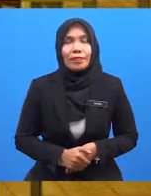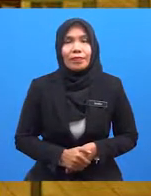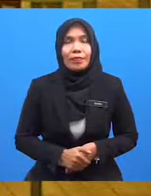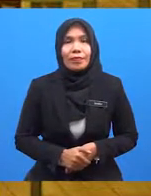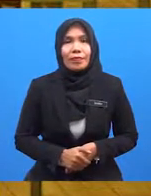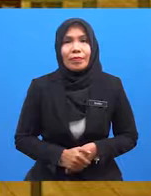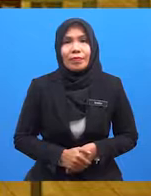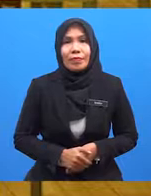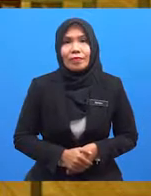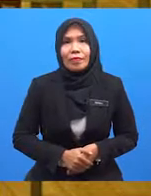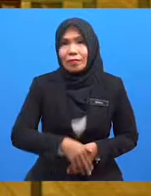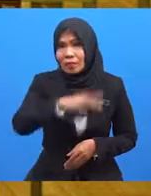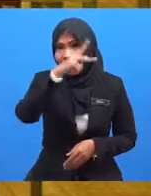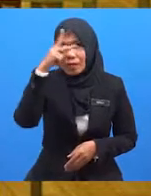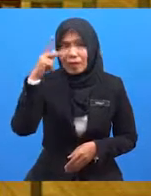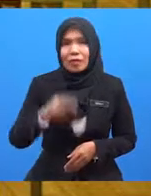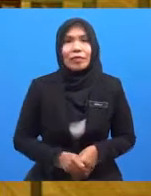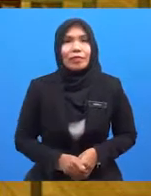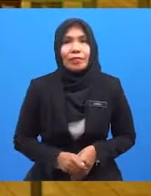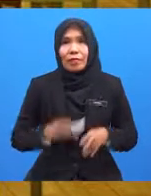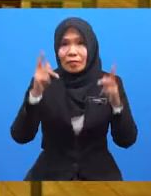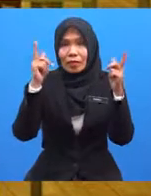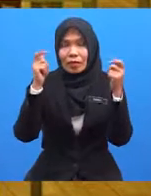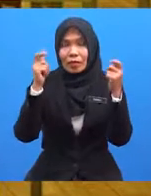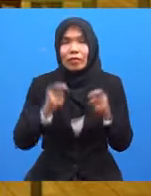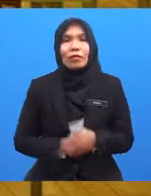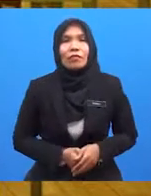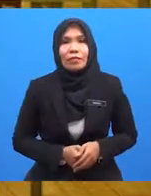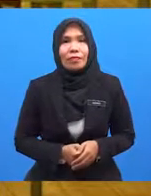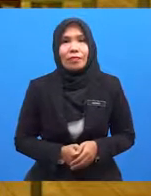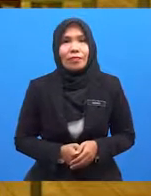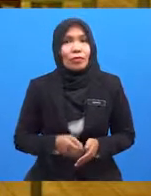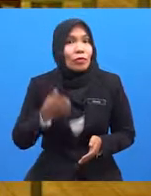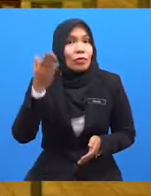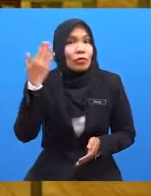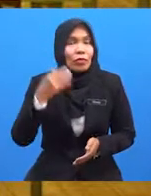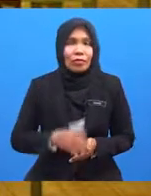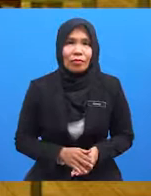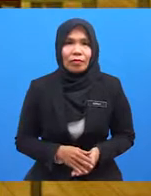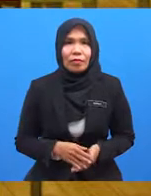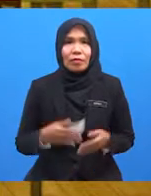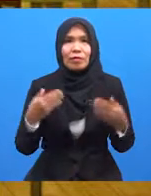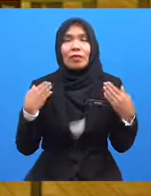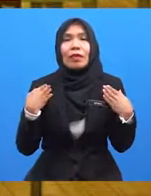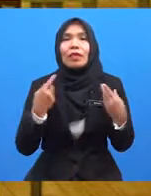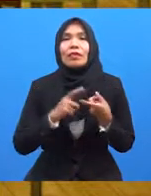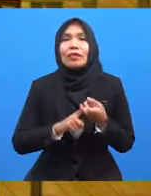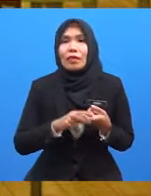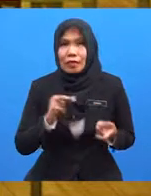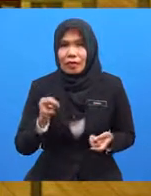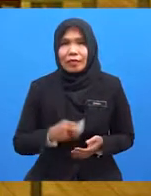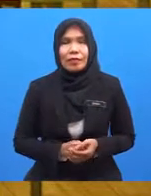sebelum ini. Kerana tajuk perbincangan sebelumnya masih ada kaitan dengan tajuk yang akan kita